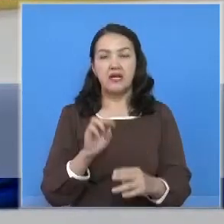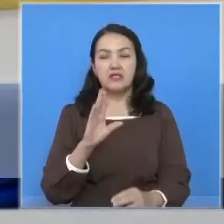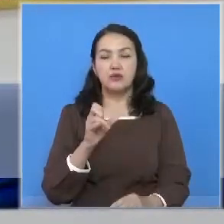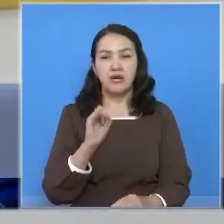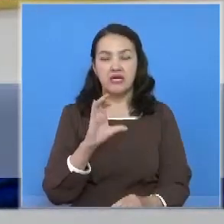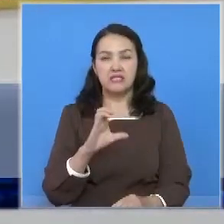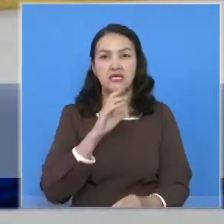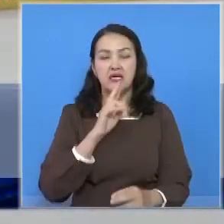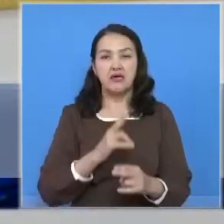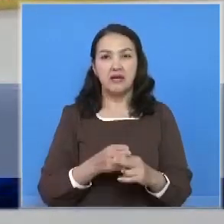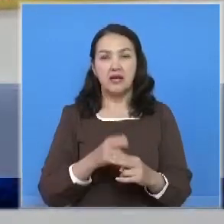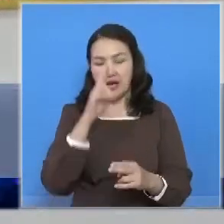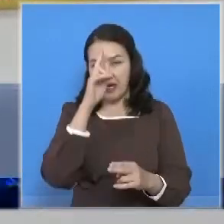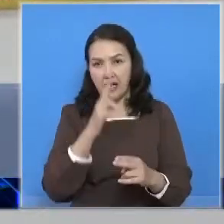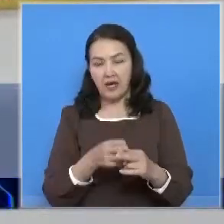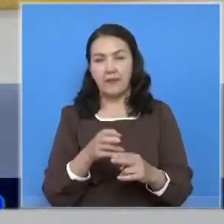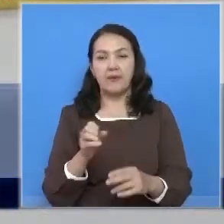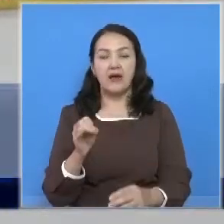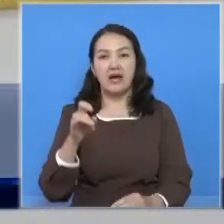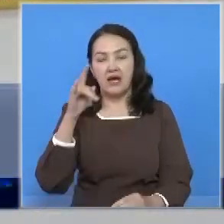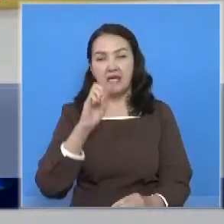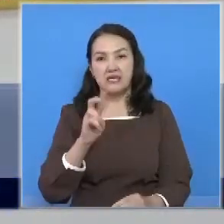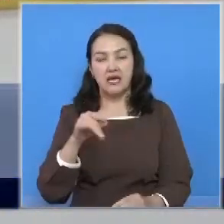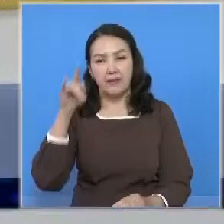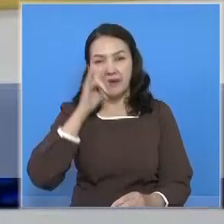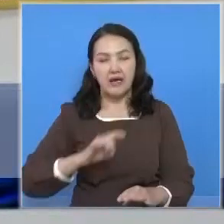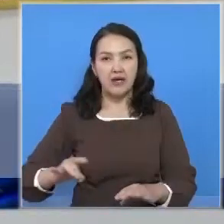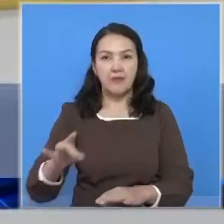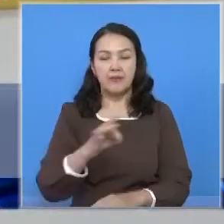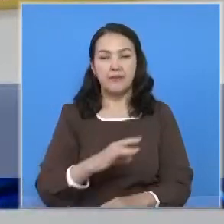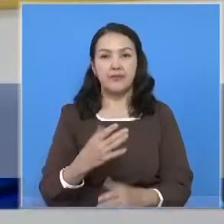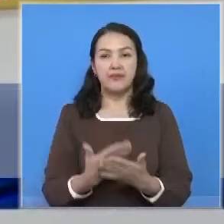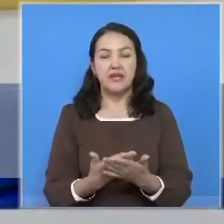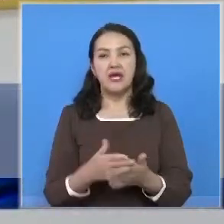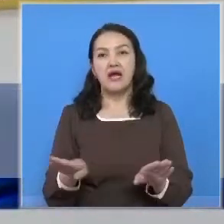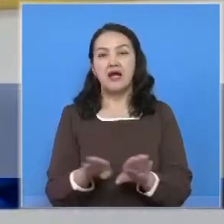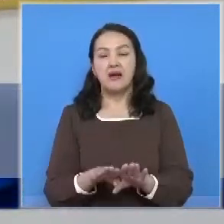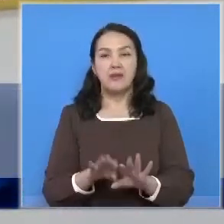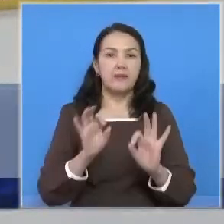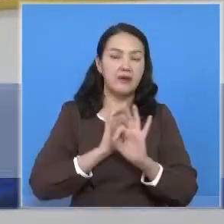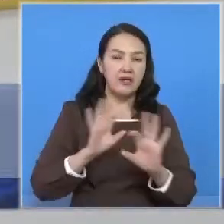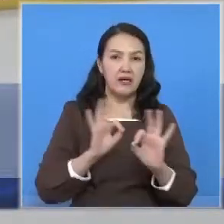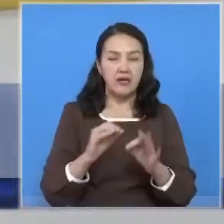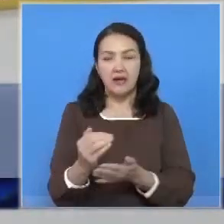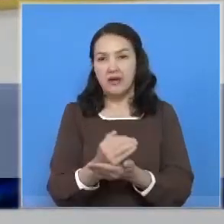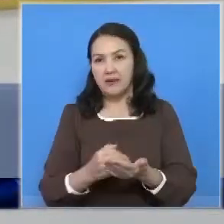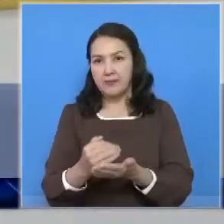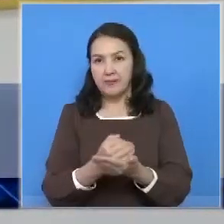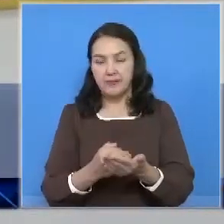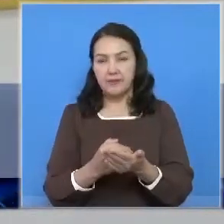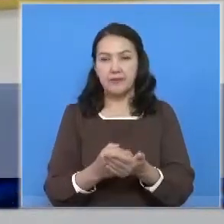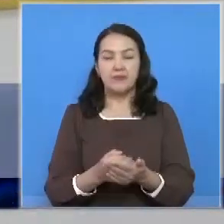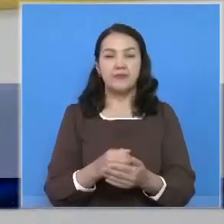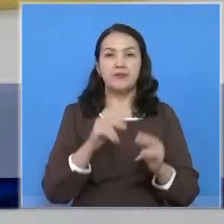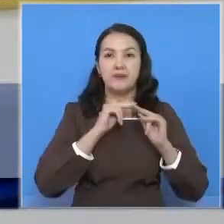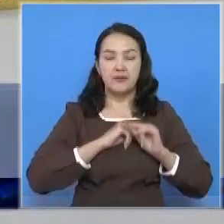ағамыз Қазанғаптың күйлерін бүкіл республикамызға одан қала берді, оның арқасында таралуына, насихатталуына, жинақталуына зор